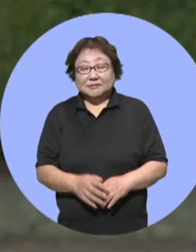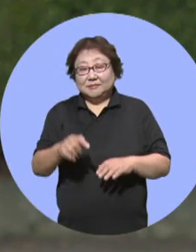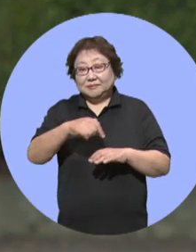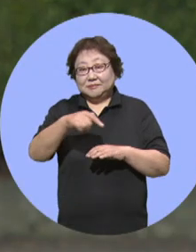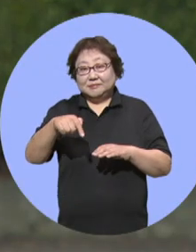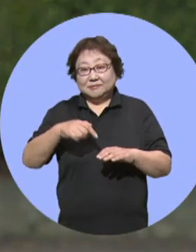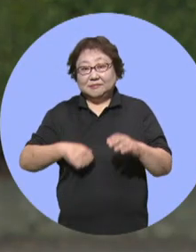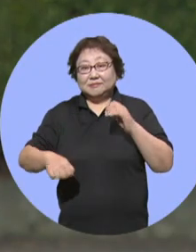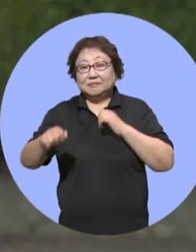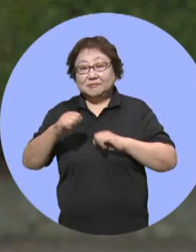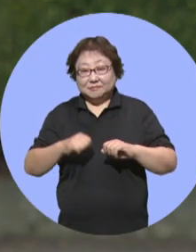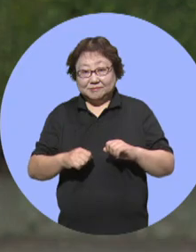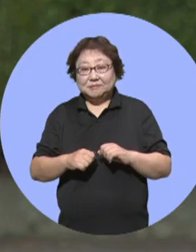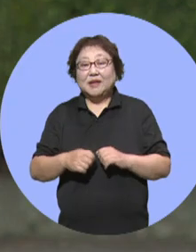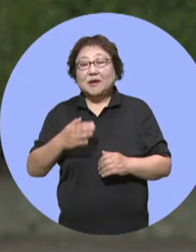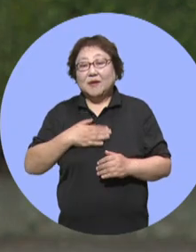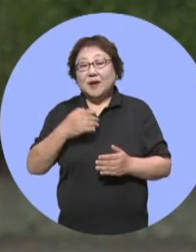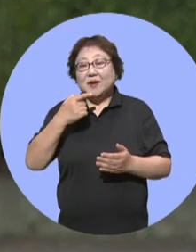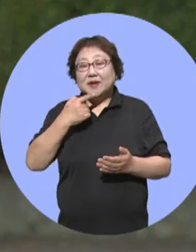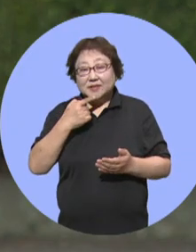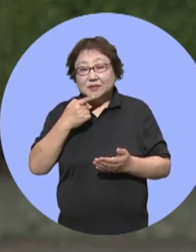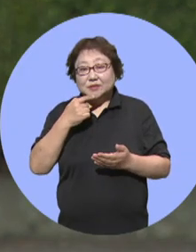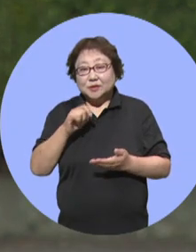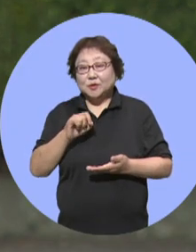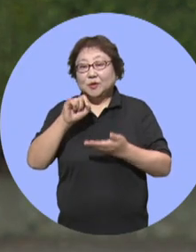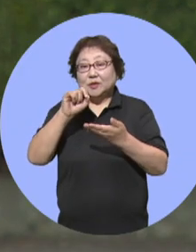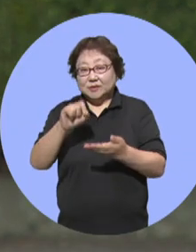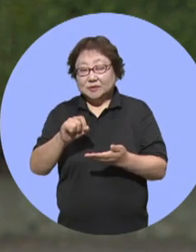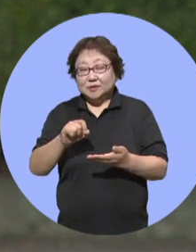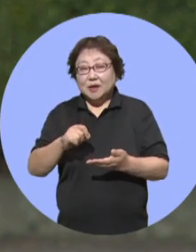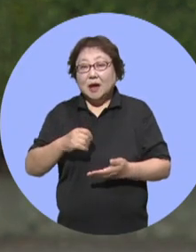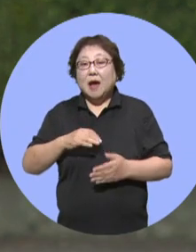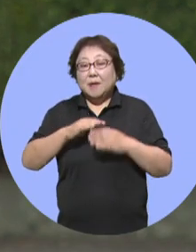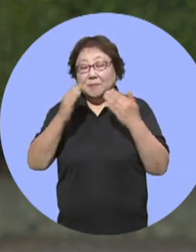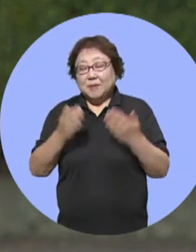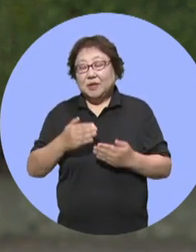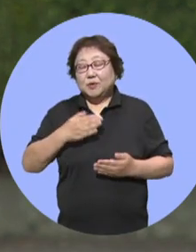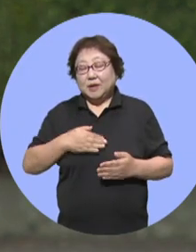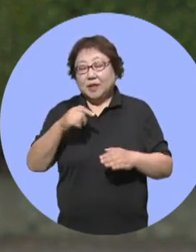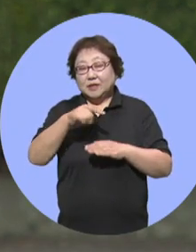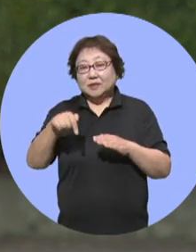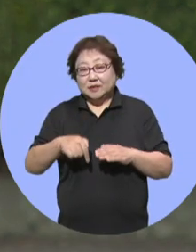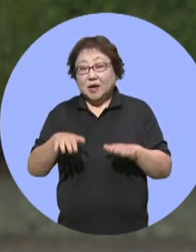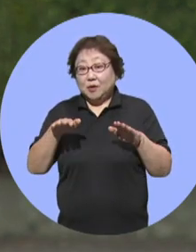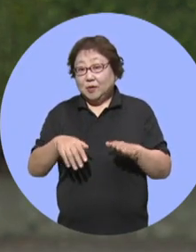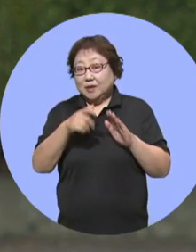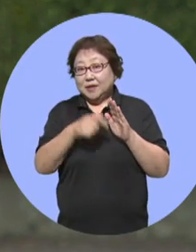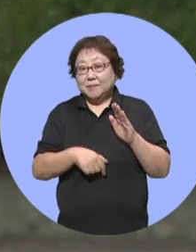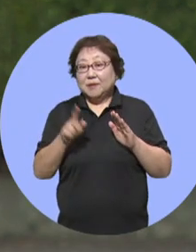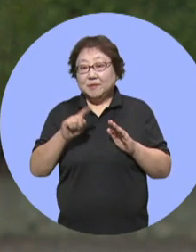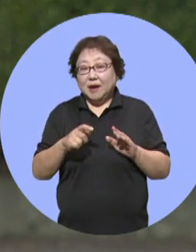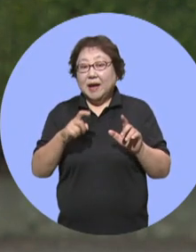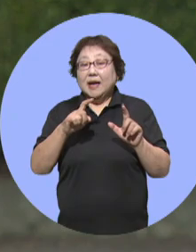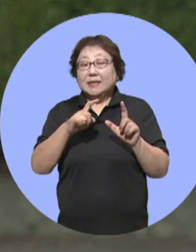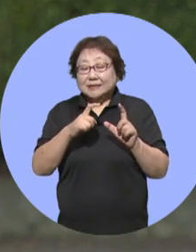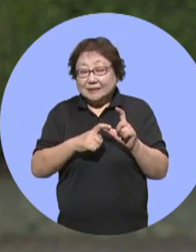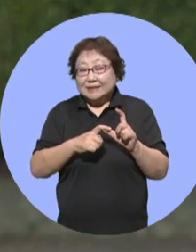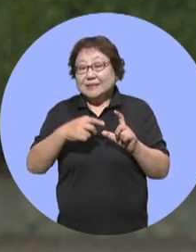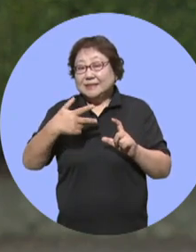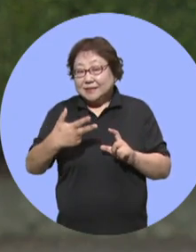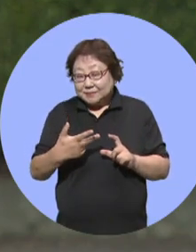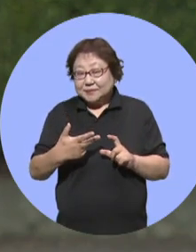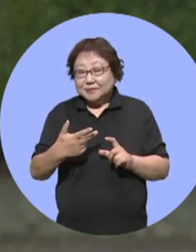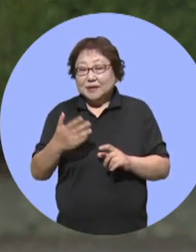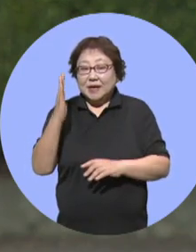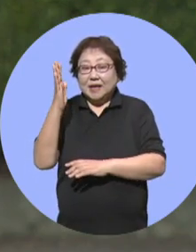栃木県の取り組みを丸ごと、そして分かりやすくお届けしている丸分かり栃木。今回のテーマは G7 レガシー栃木未